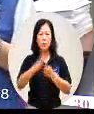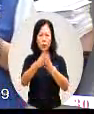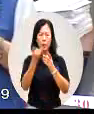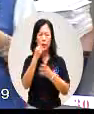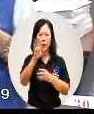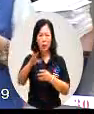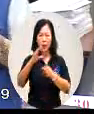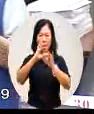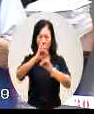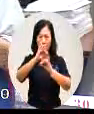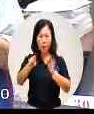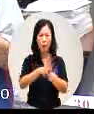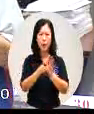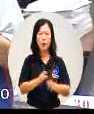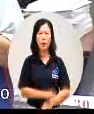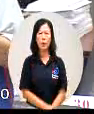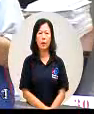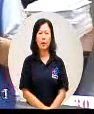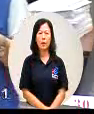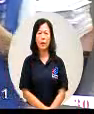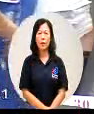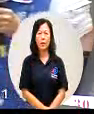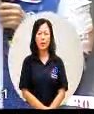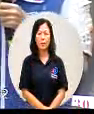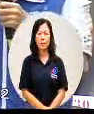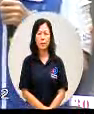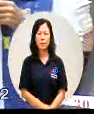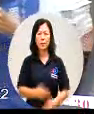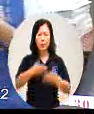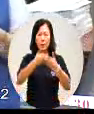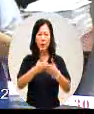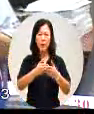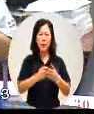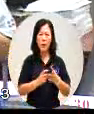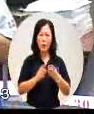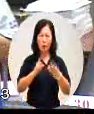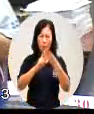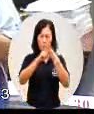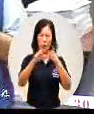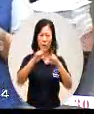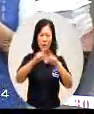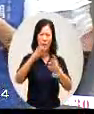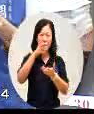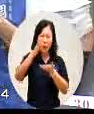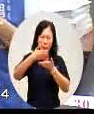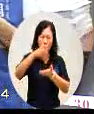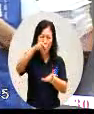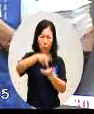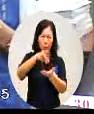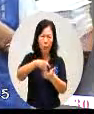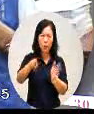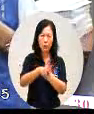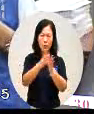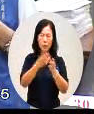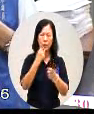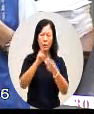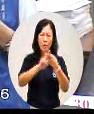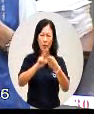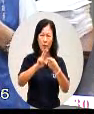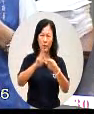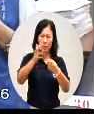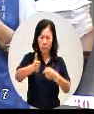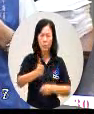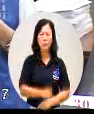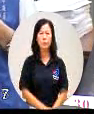司，不是汉王，不是百货啦，是汉王大饭店啦，汉王大饭店林董事长，来下下一